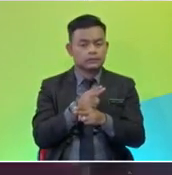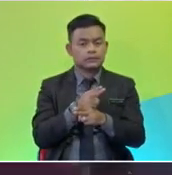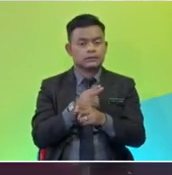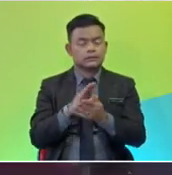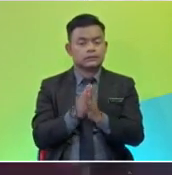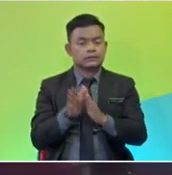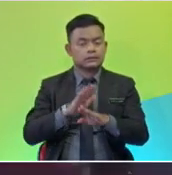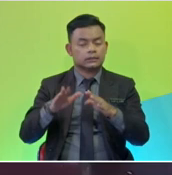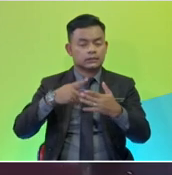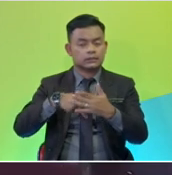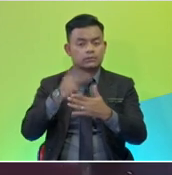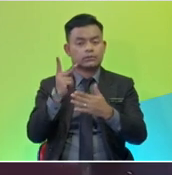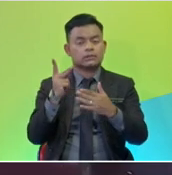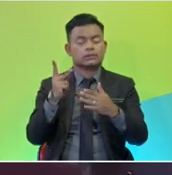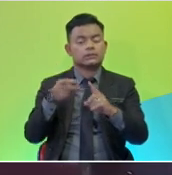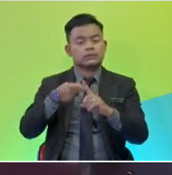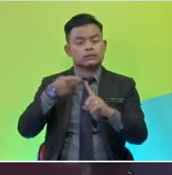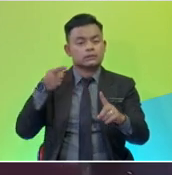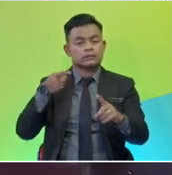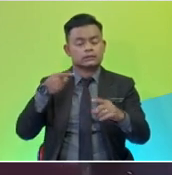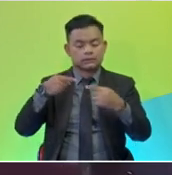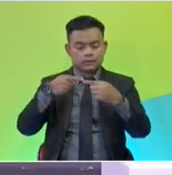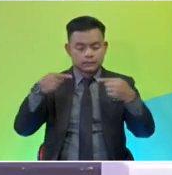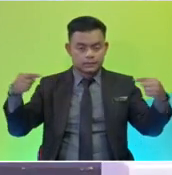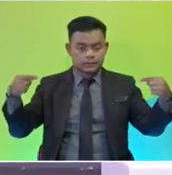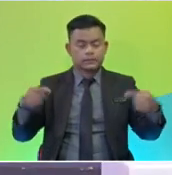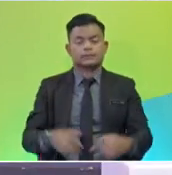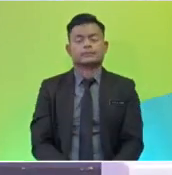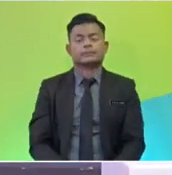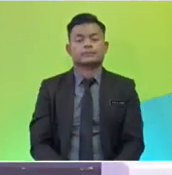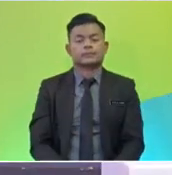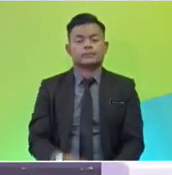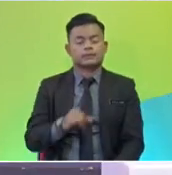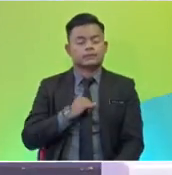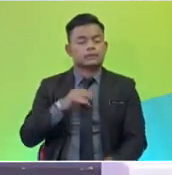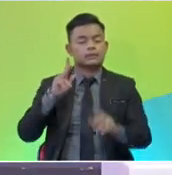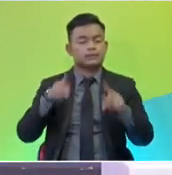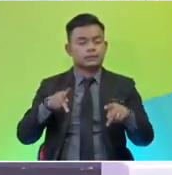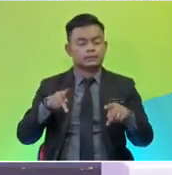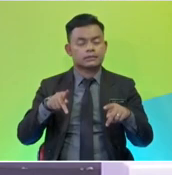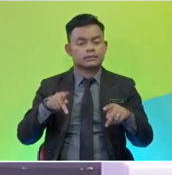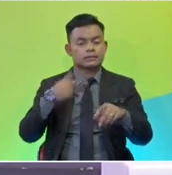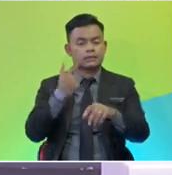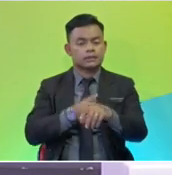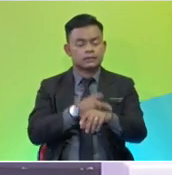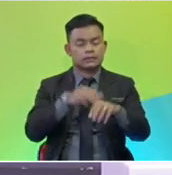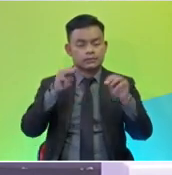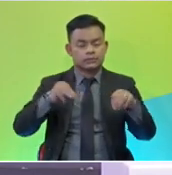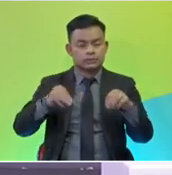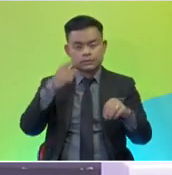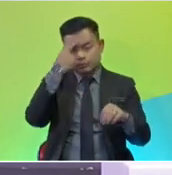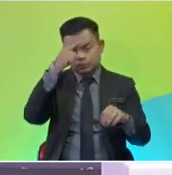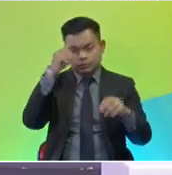garisan ya sebab ini juga Cikgu Saya pasti melatih murid-murid untuk memberikan tumpuan